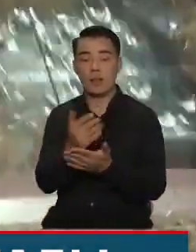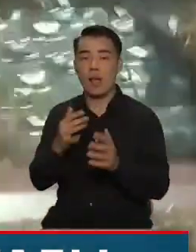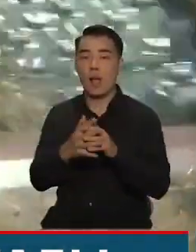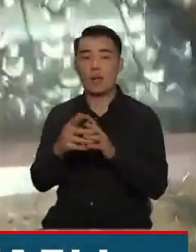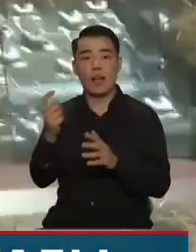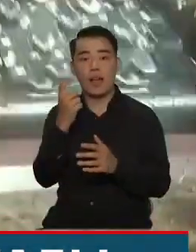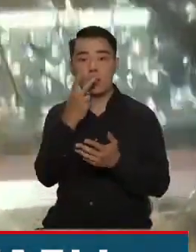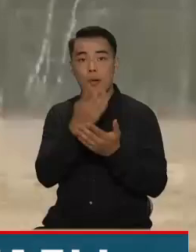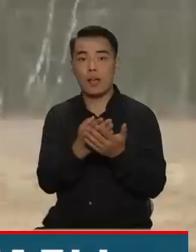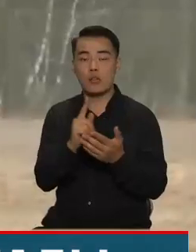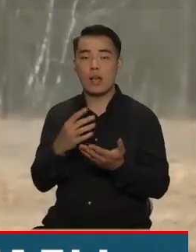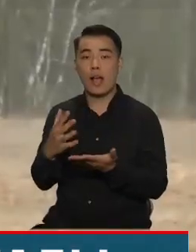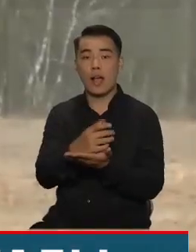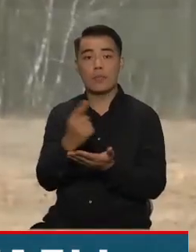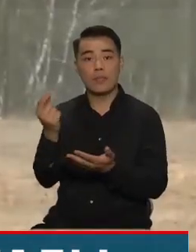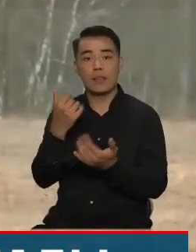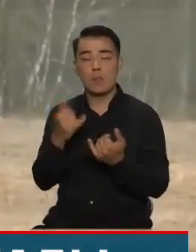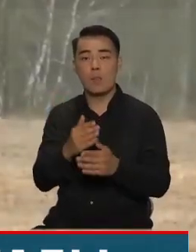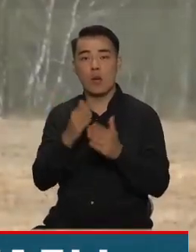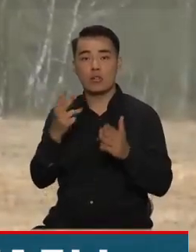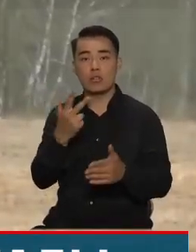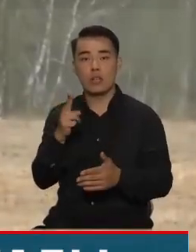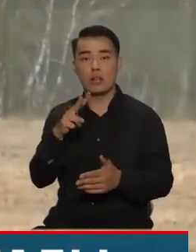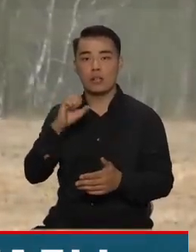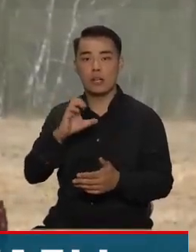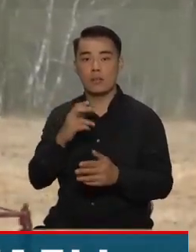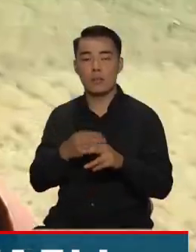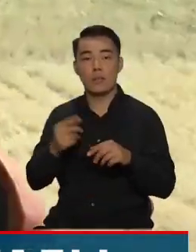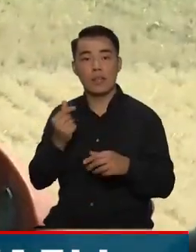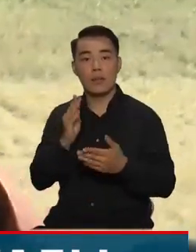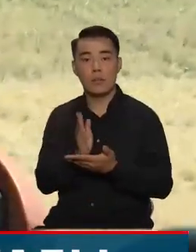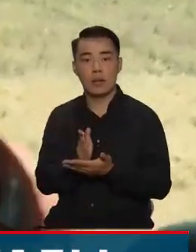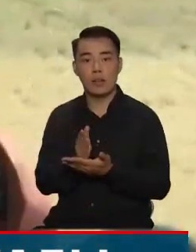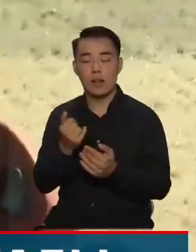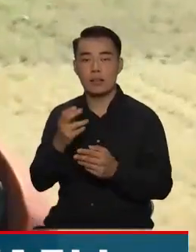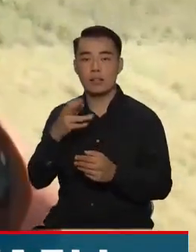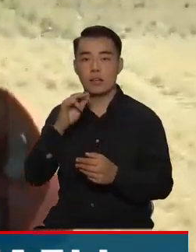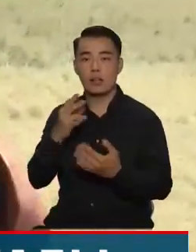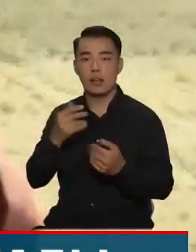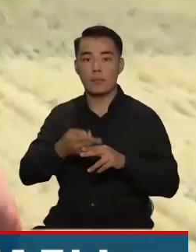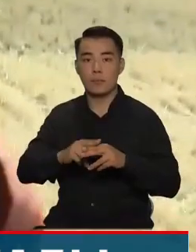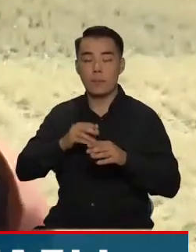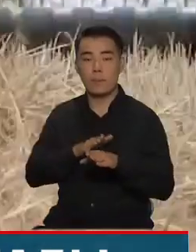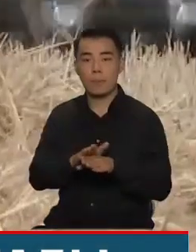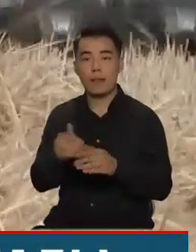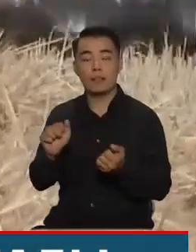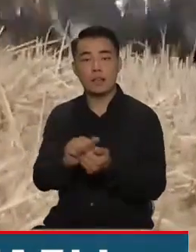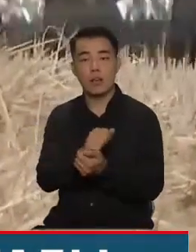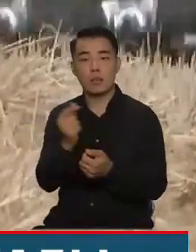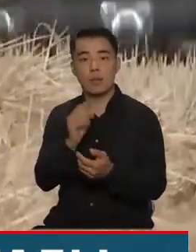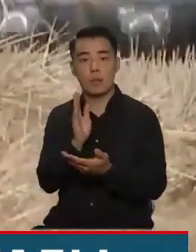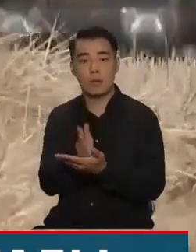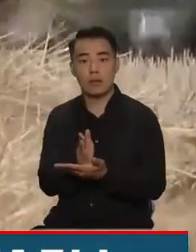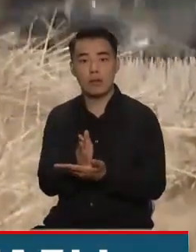шаруашылығы басқармасындағылар жиналған өнімнің көбі 3-ші класты бидай деп отыр. Енді диқандар орылған астықты кептірумен айналысу